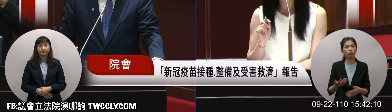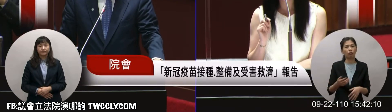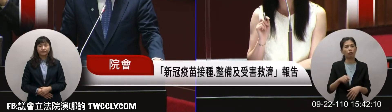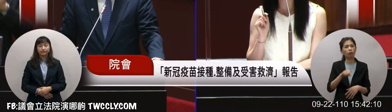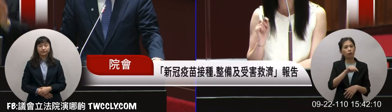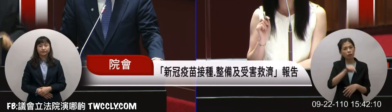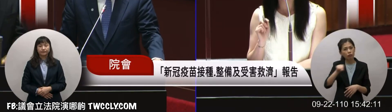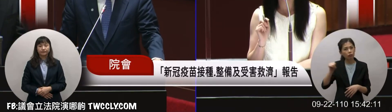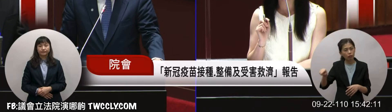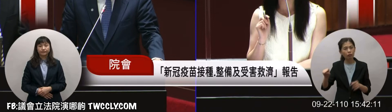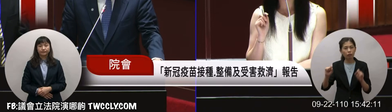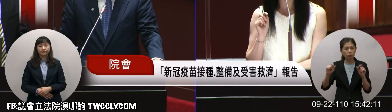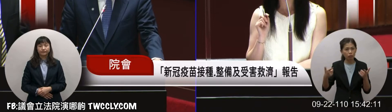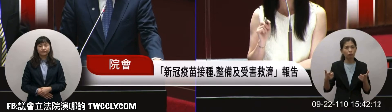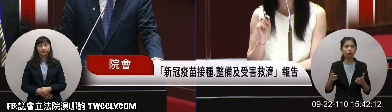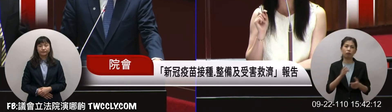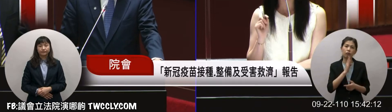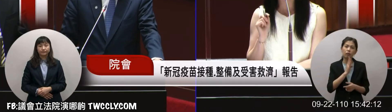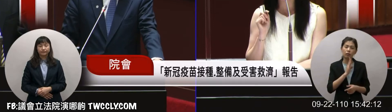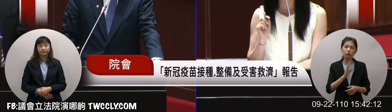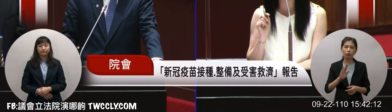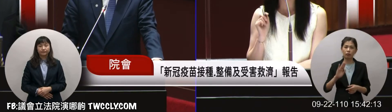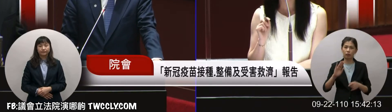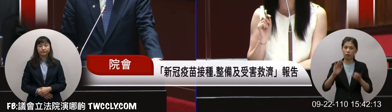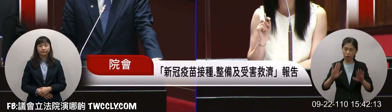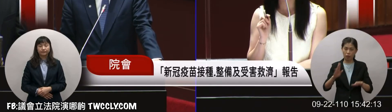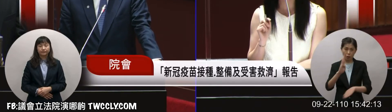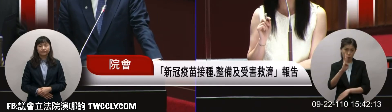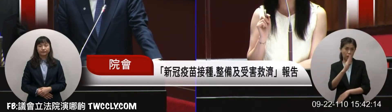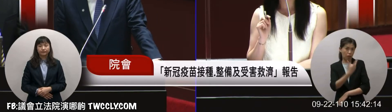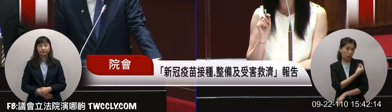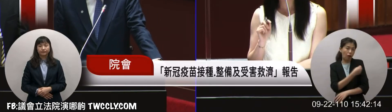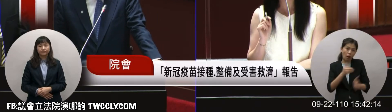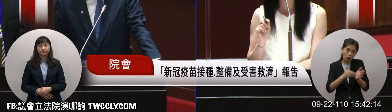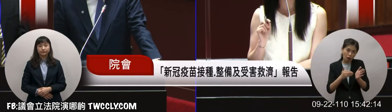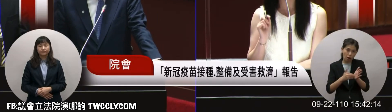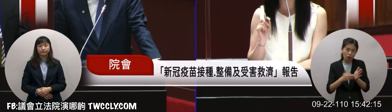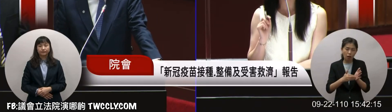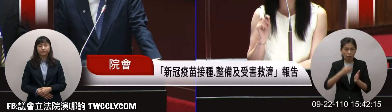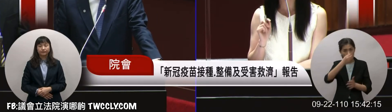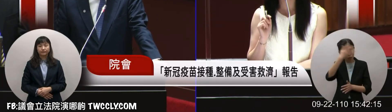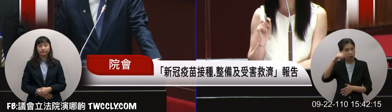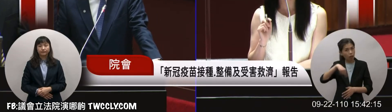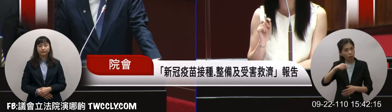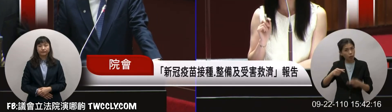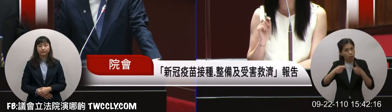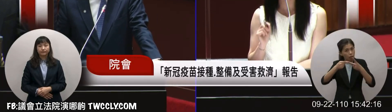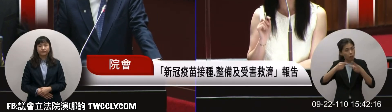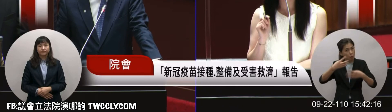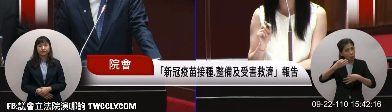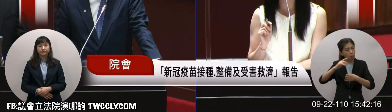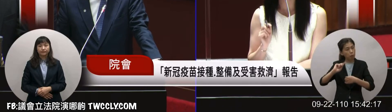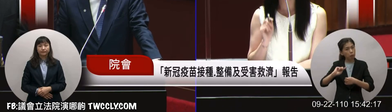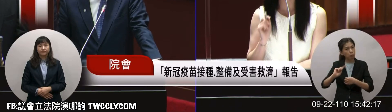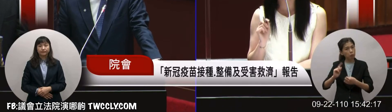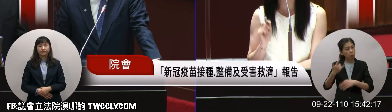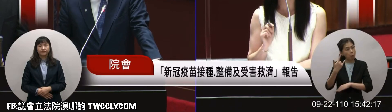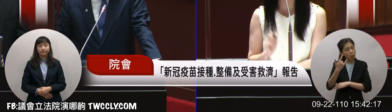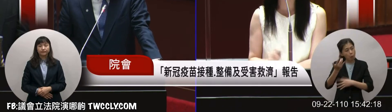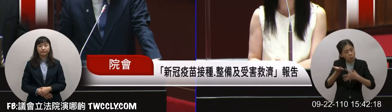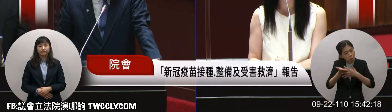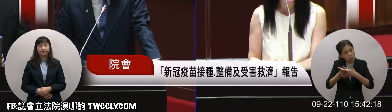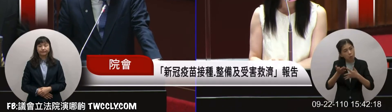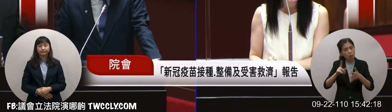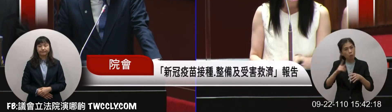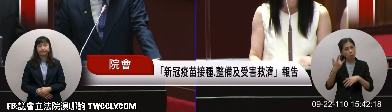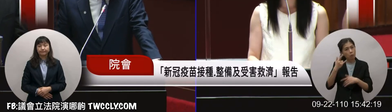候，这部分有预估说现在施打 BNT 疫苗的这些青少年，他们的第二剂大概预估会是多久施打第二